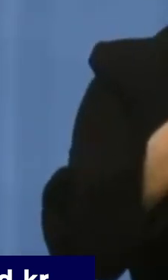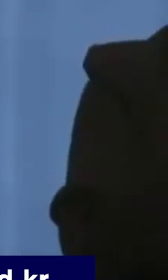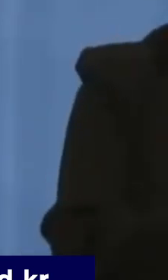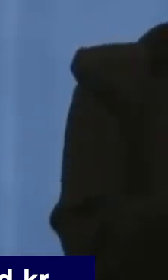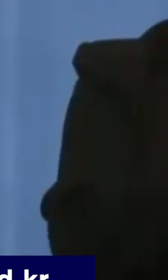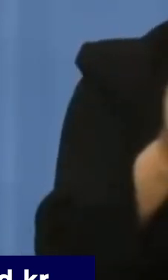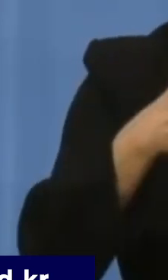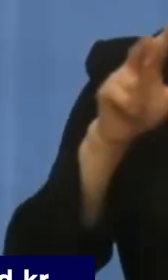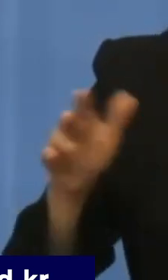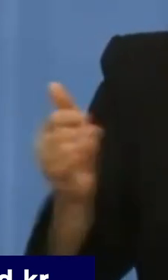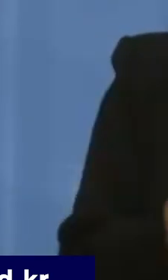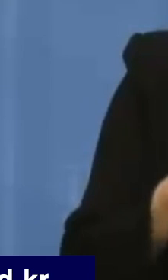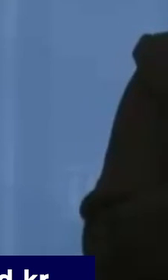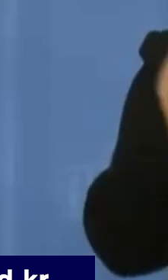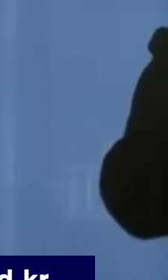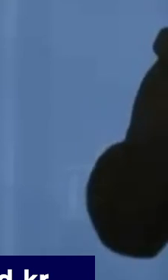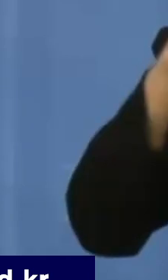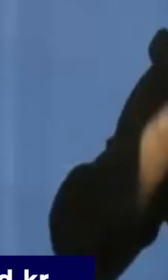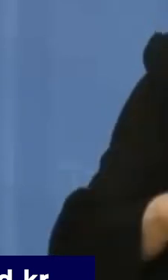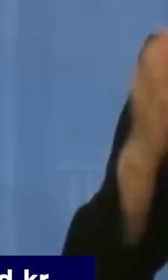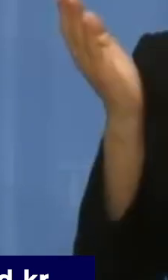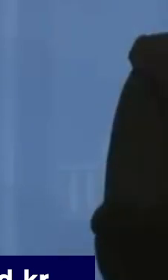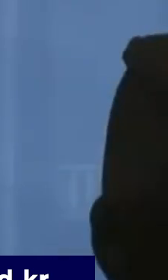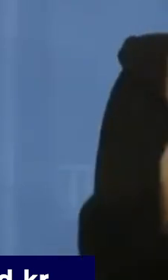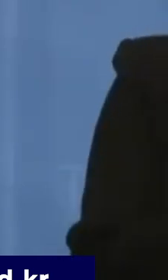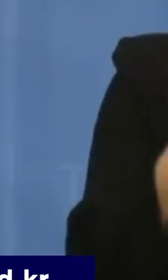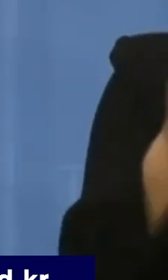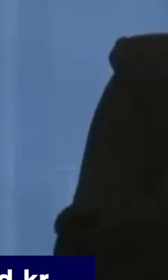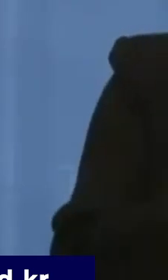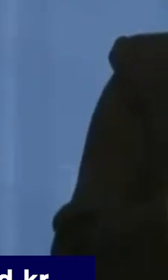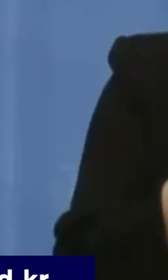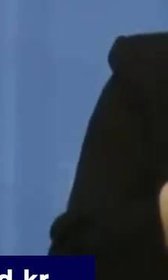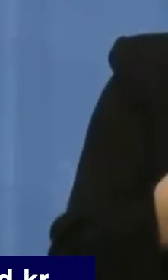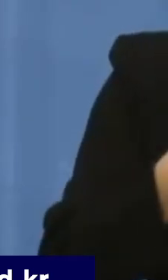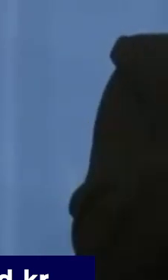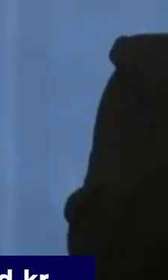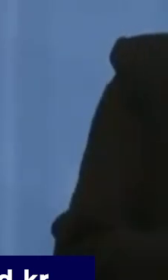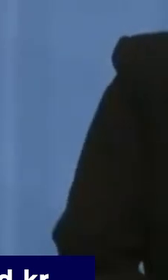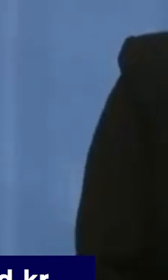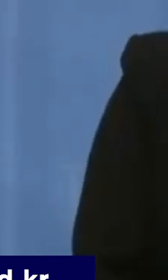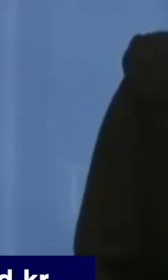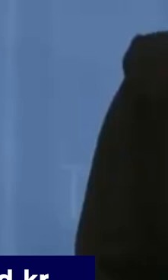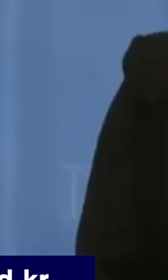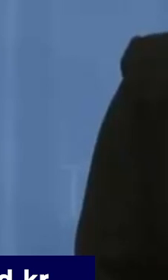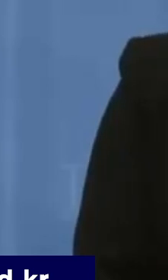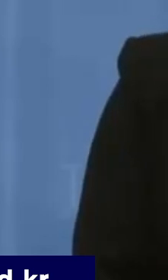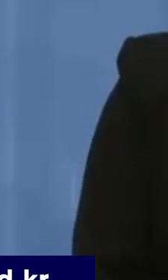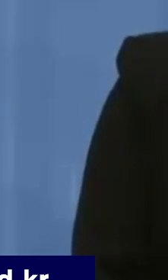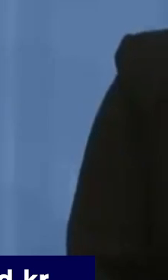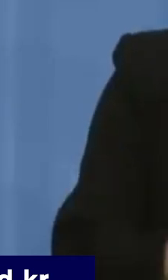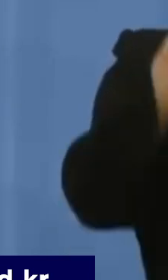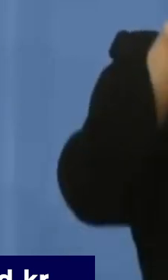존중하면서 현재까지의 특검안 논의 상황에 맞춰 절충한 중재안을 마련해 제안드리고자 합니다.